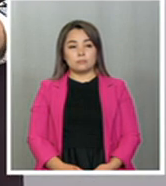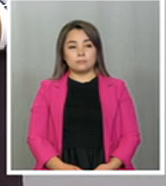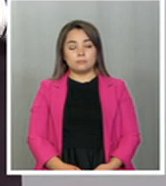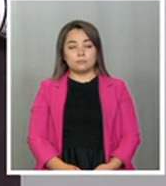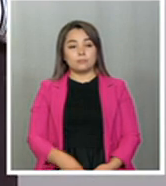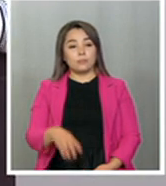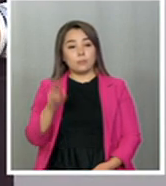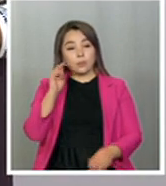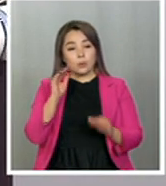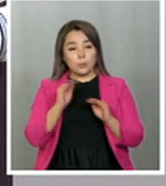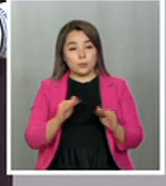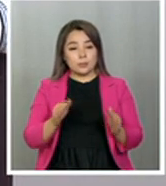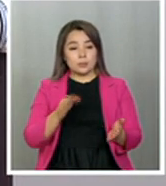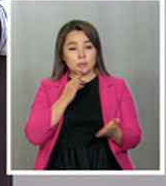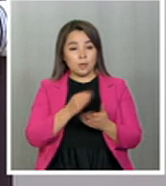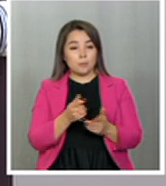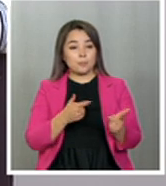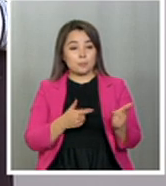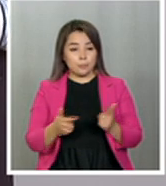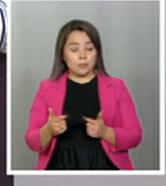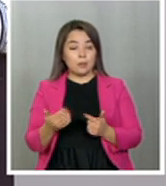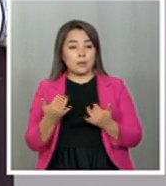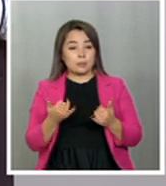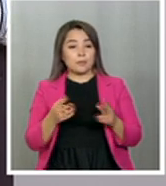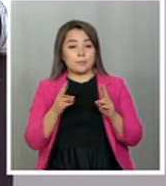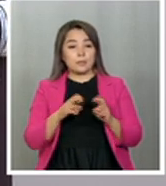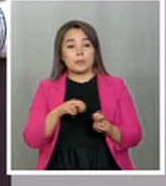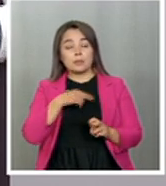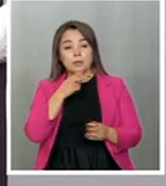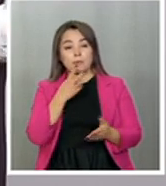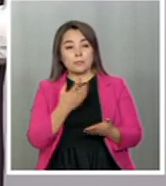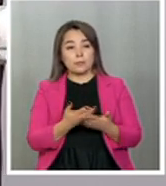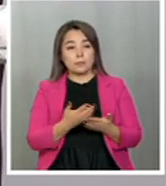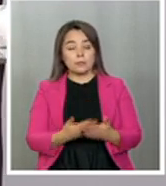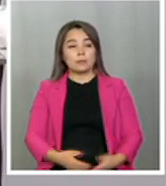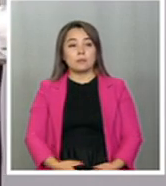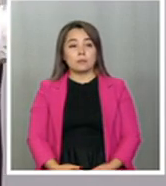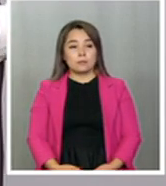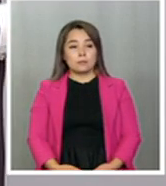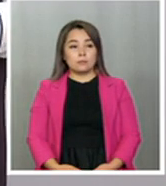Оқушылар, жауаптарыңыз дайын ба? Ендеше экранға назар аударыңыздар.